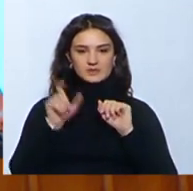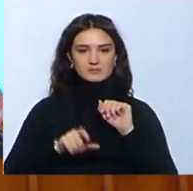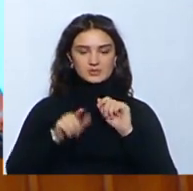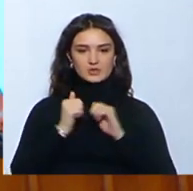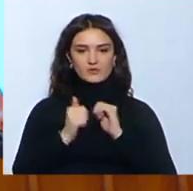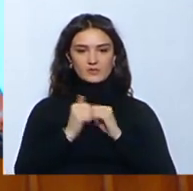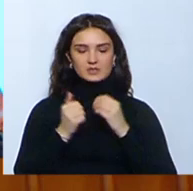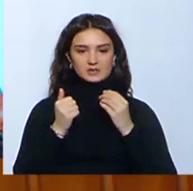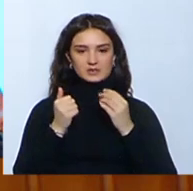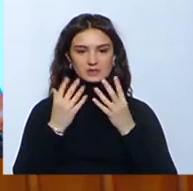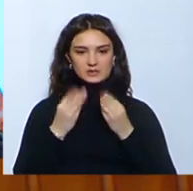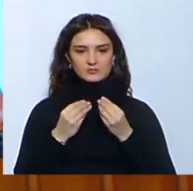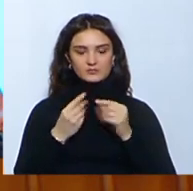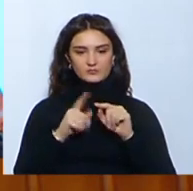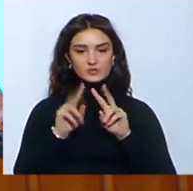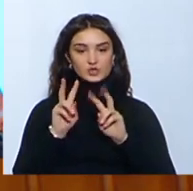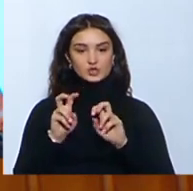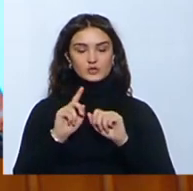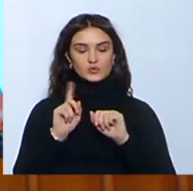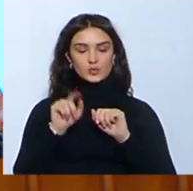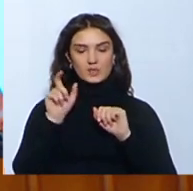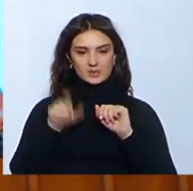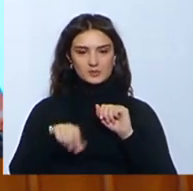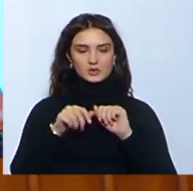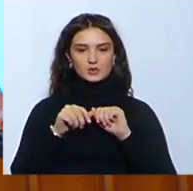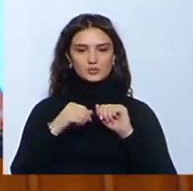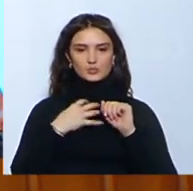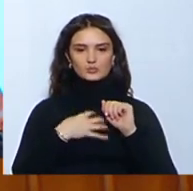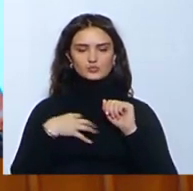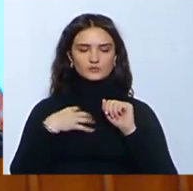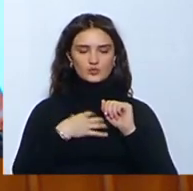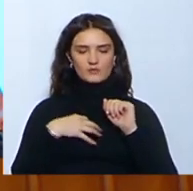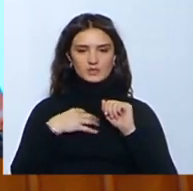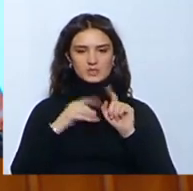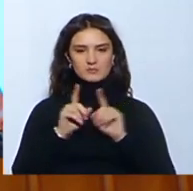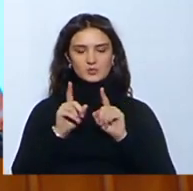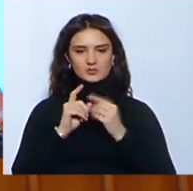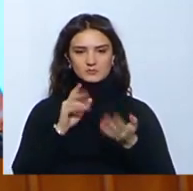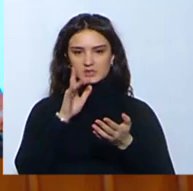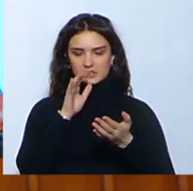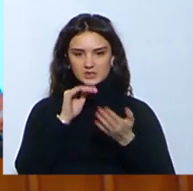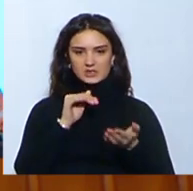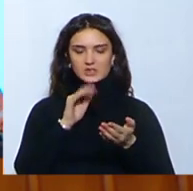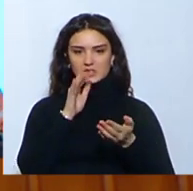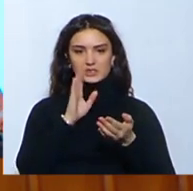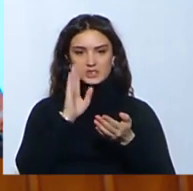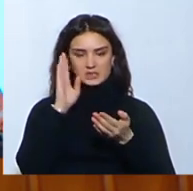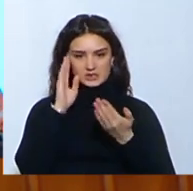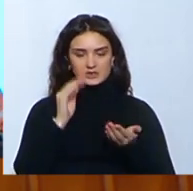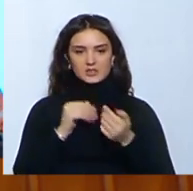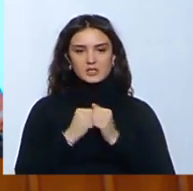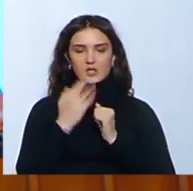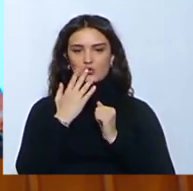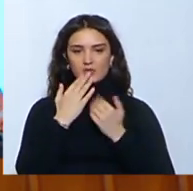ადამიანზე ყოველდღიურად, გულისხმობთ იმასაც, რომ ადამიანი უმნიშვნელოვანესია მიუხედავად მისი ასაკისა, სქესისა,